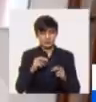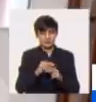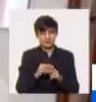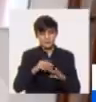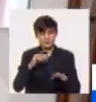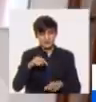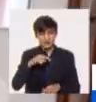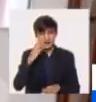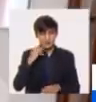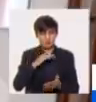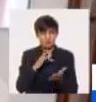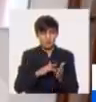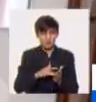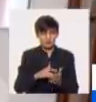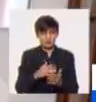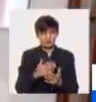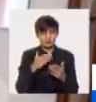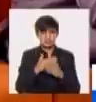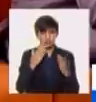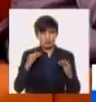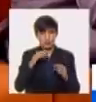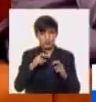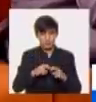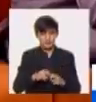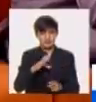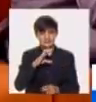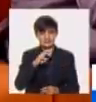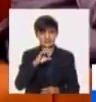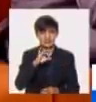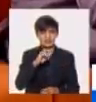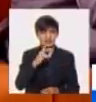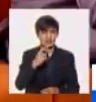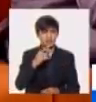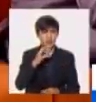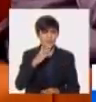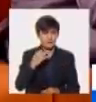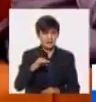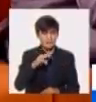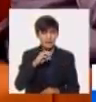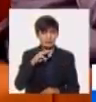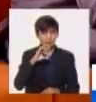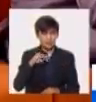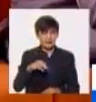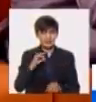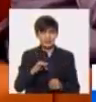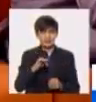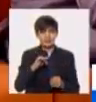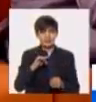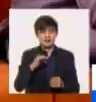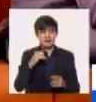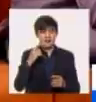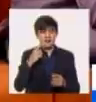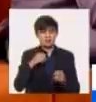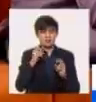лечебно-профилактических учреждениях города Алматы очень широко применяются скрининговые методы. Это экспресс-тесты на определение иммуноглобулинов